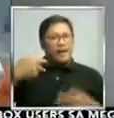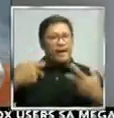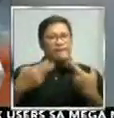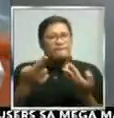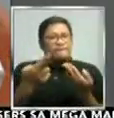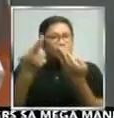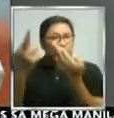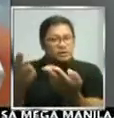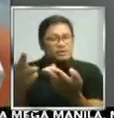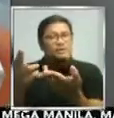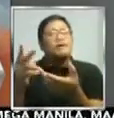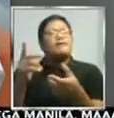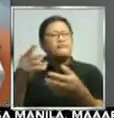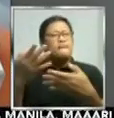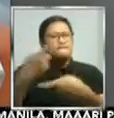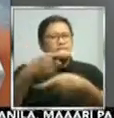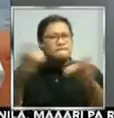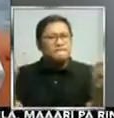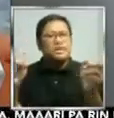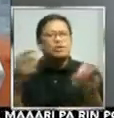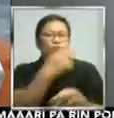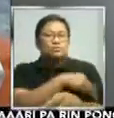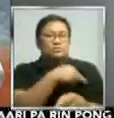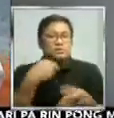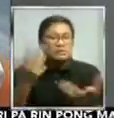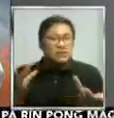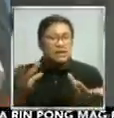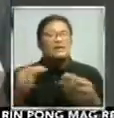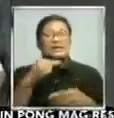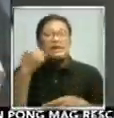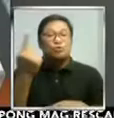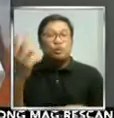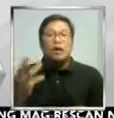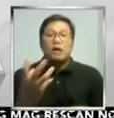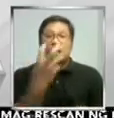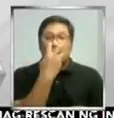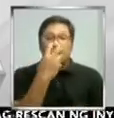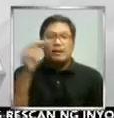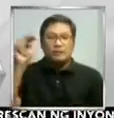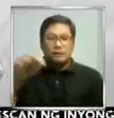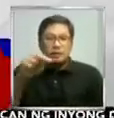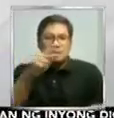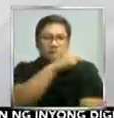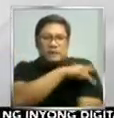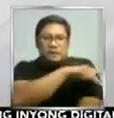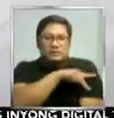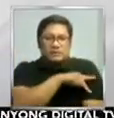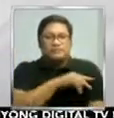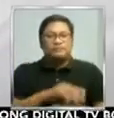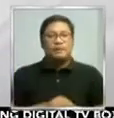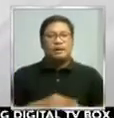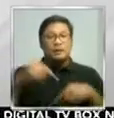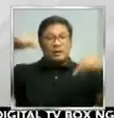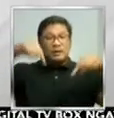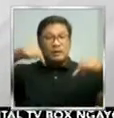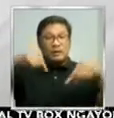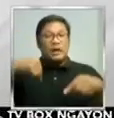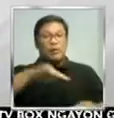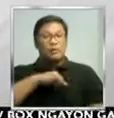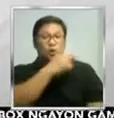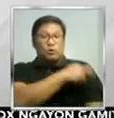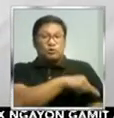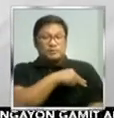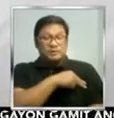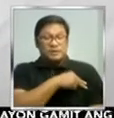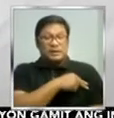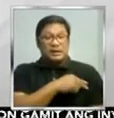sa isang tertiary hospital. Hindi lang naman umano oxygen lang ang kailangan ng pasyente. Ang ospital namin, ang category po ng ospital namin